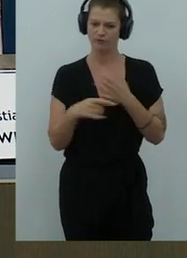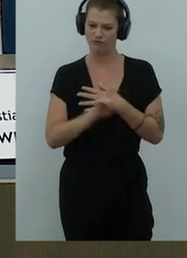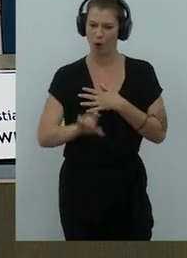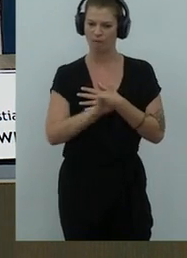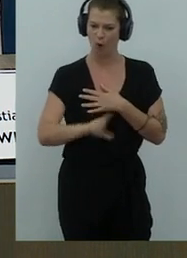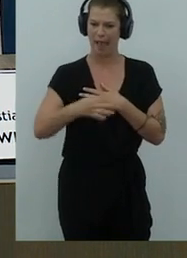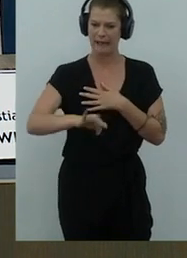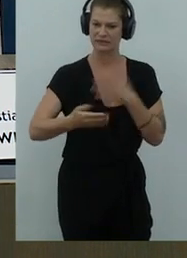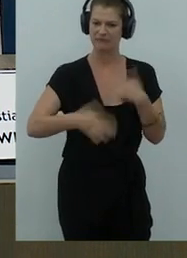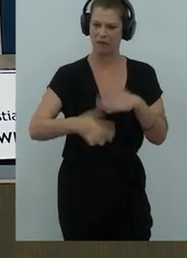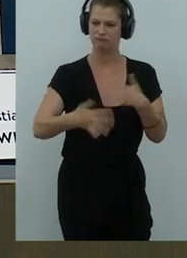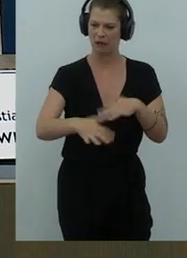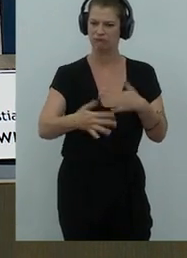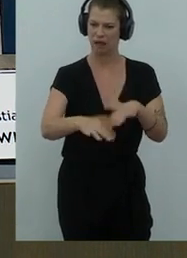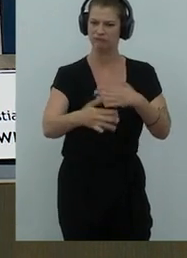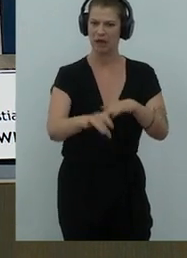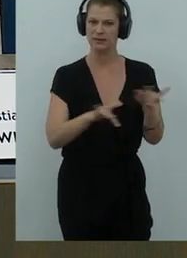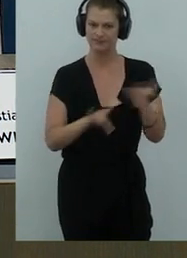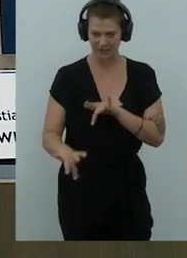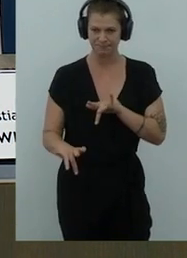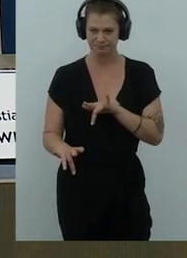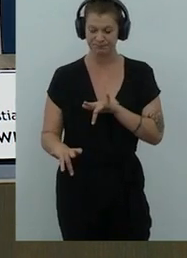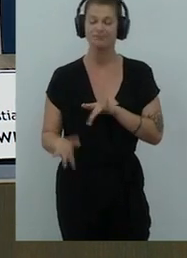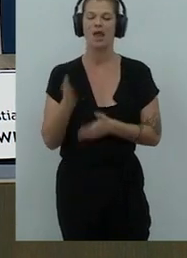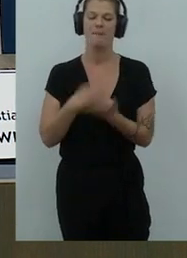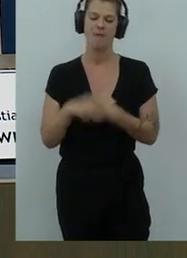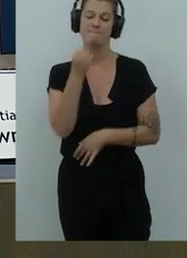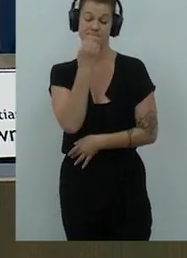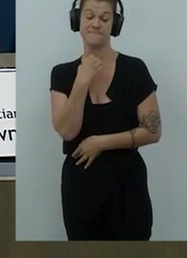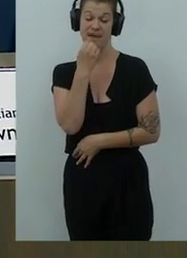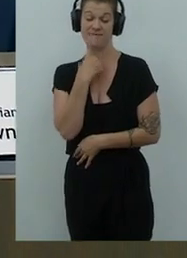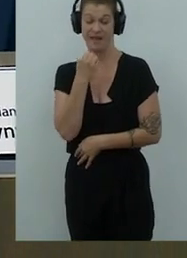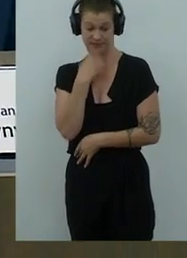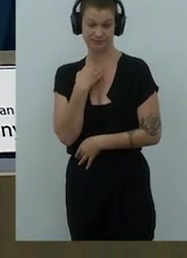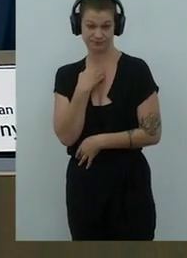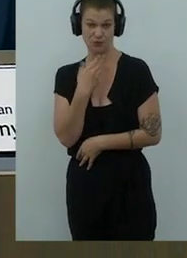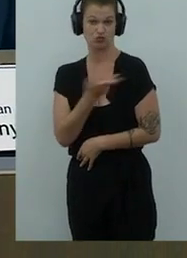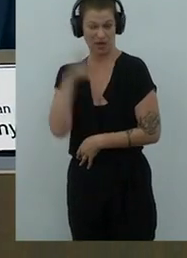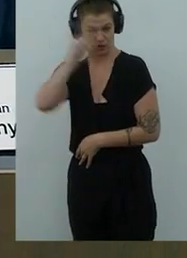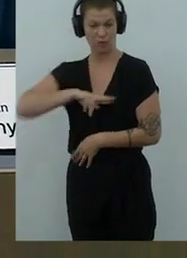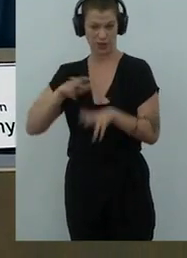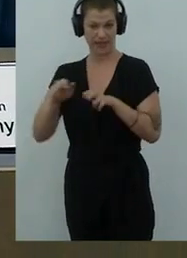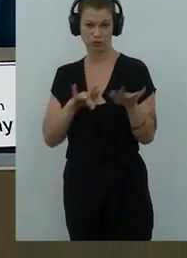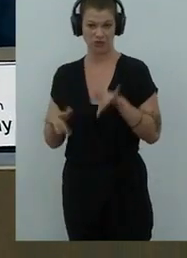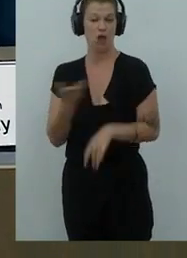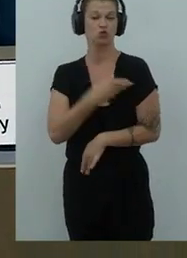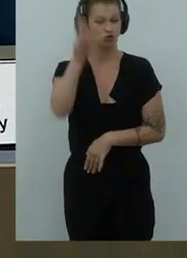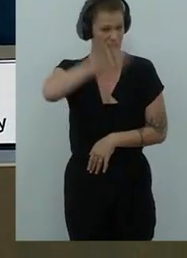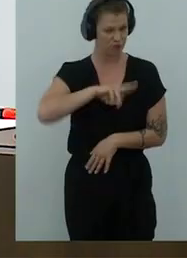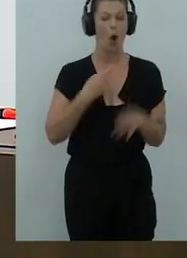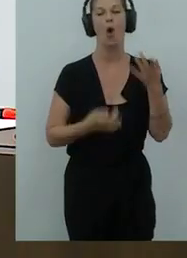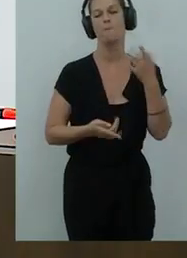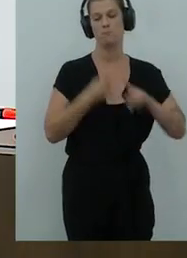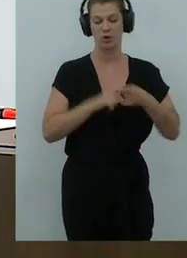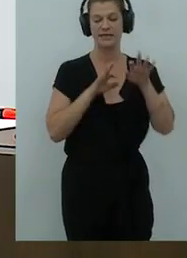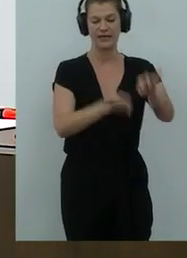Schwarz-Blau regiert, herrscht traditionell mehr Privat und weniger Staat. Wo Schwarz-Blau regiert, wird Politik für die Reichen gemacht, für die René Benkos